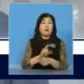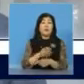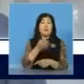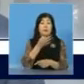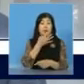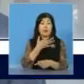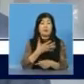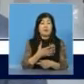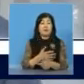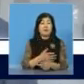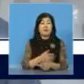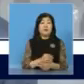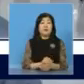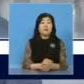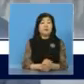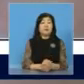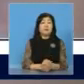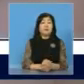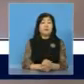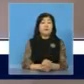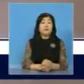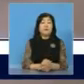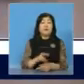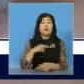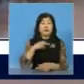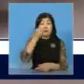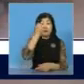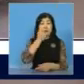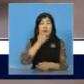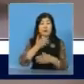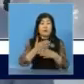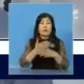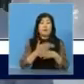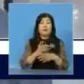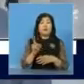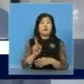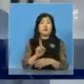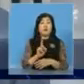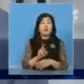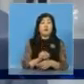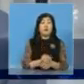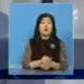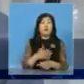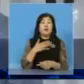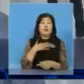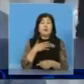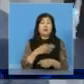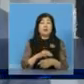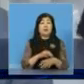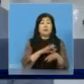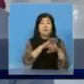Прям не сдержать эмоций. Я благодарю спонсоров за то, что нас привели